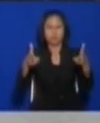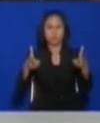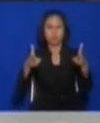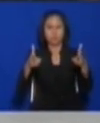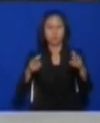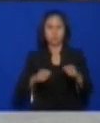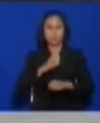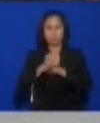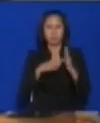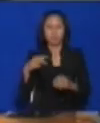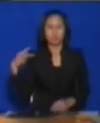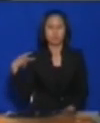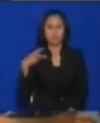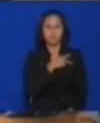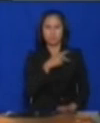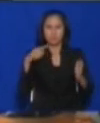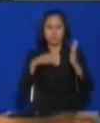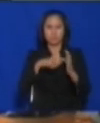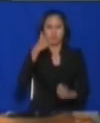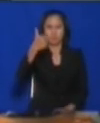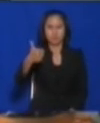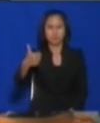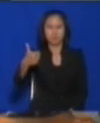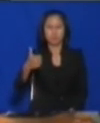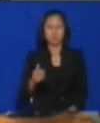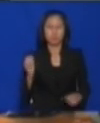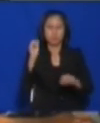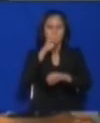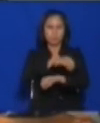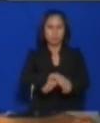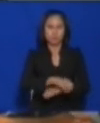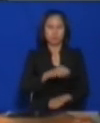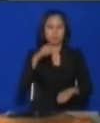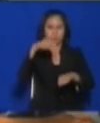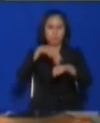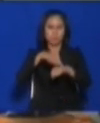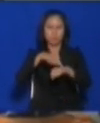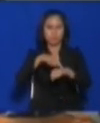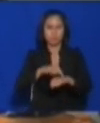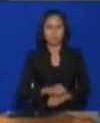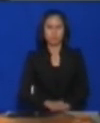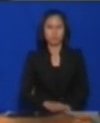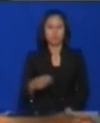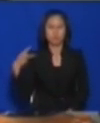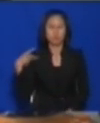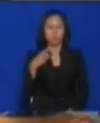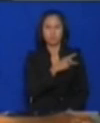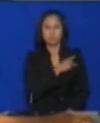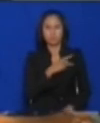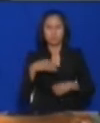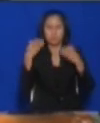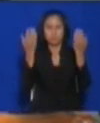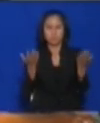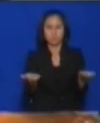silakan Ibu malam ini kami mencoba akan menampilkan Sisi terdalam dari